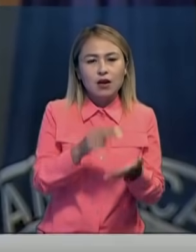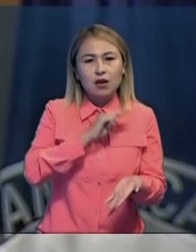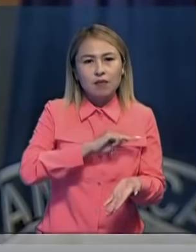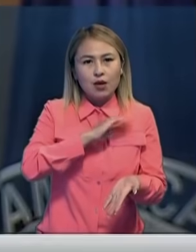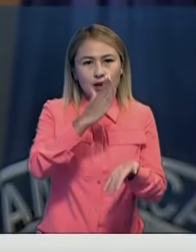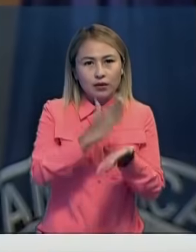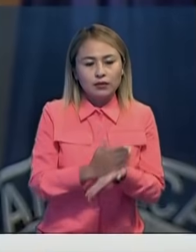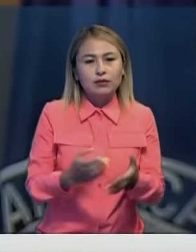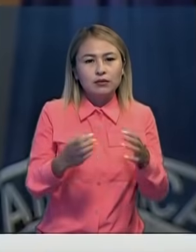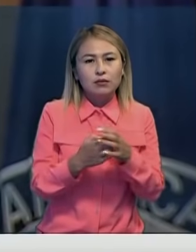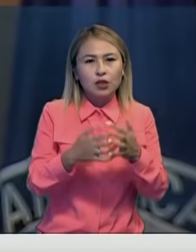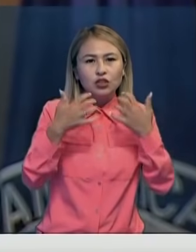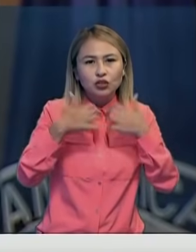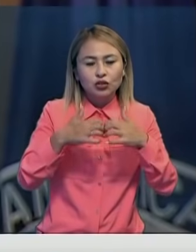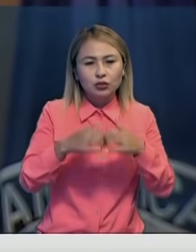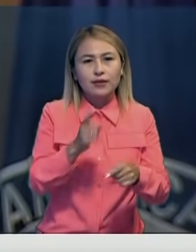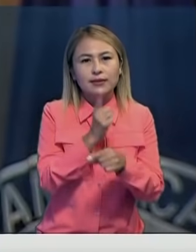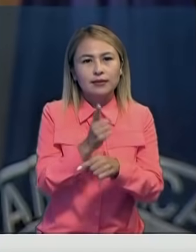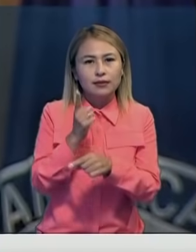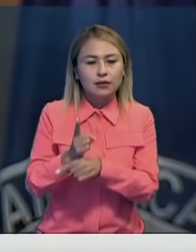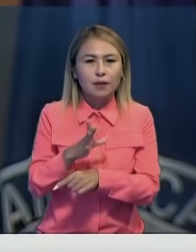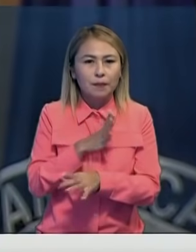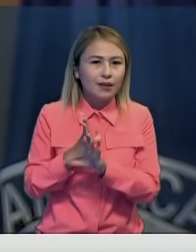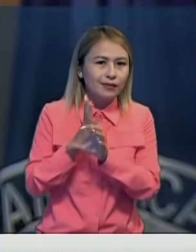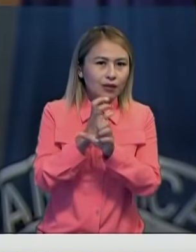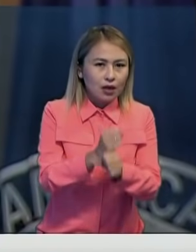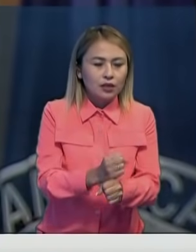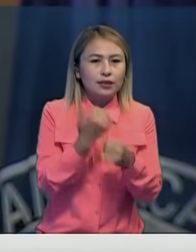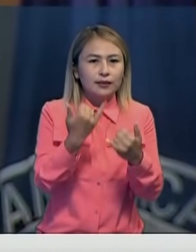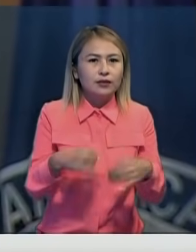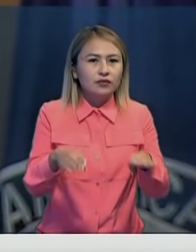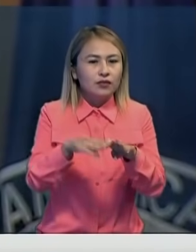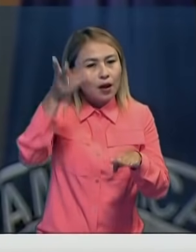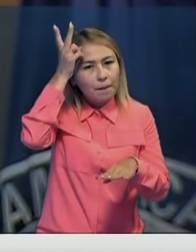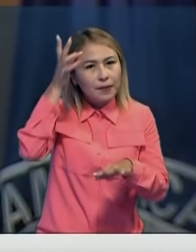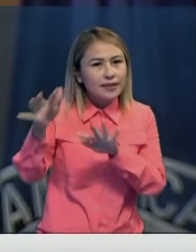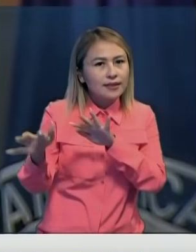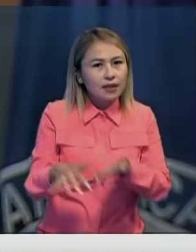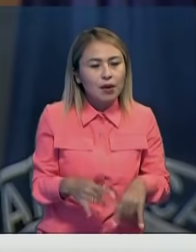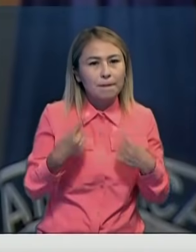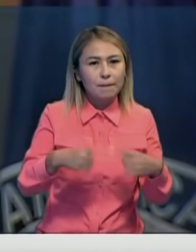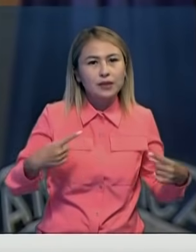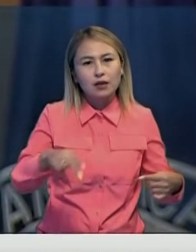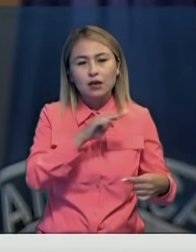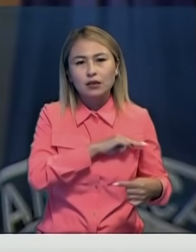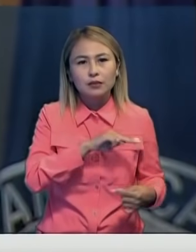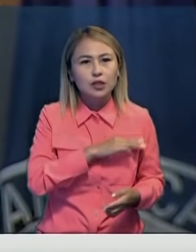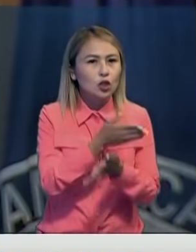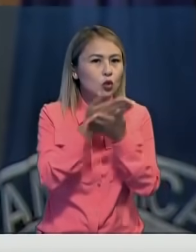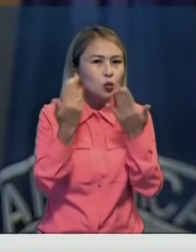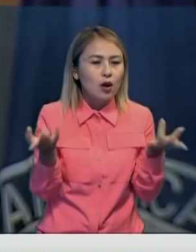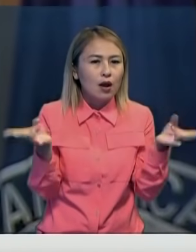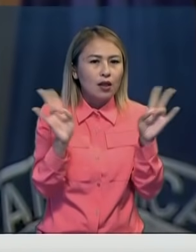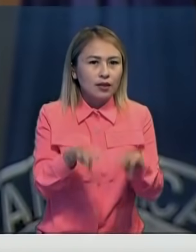Біз дипломаттар санын қажетті шектеуге дейін қысқарттық. Енді елшіліктен алып кететін басқа қызметкер жоқ.